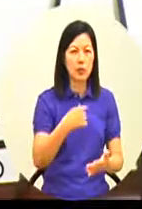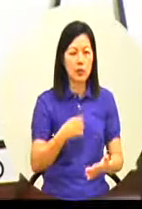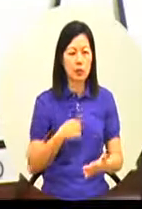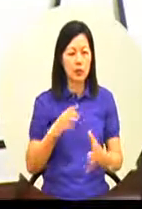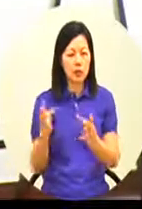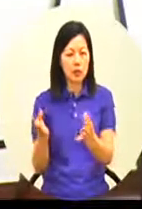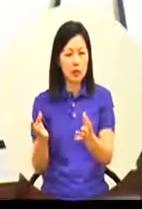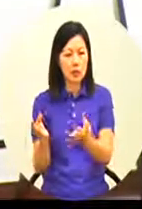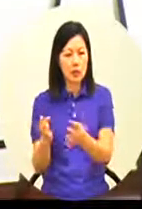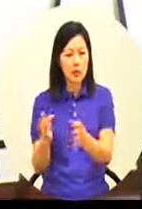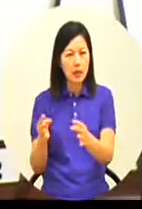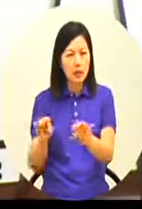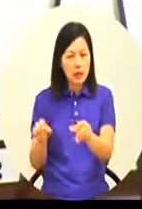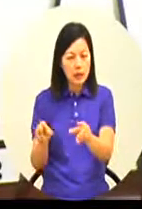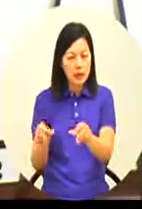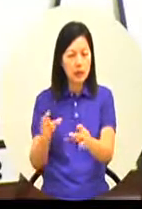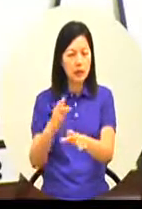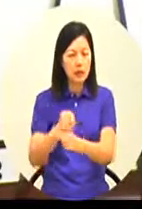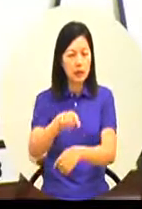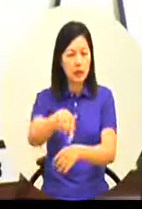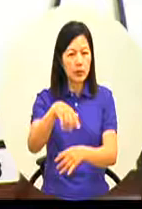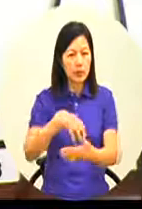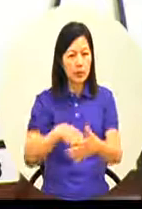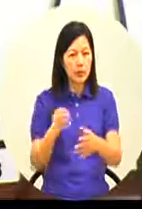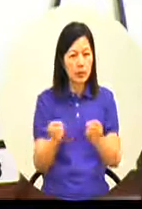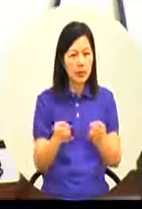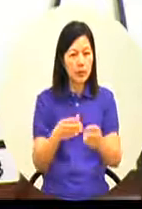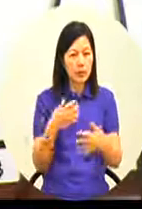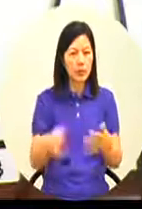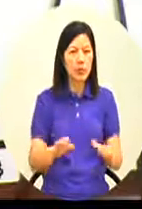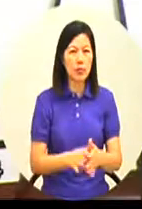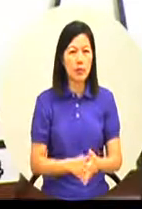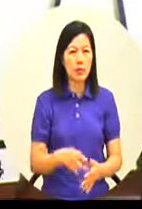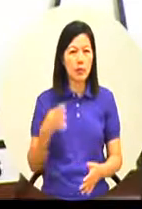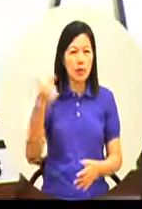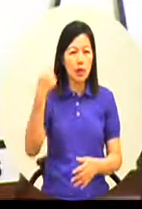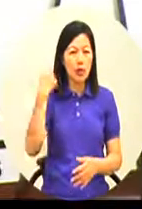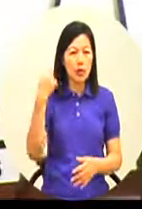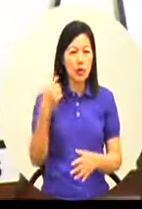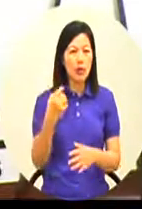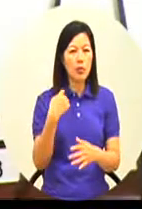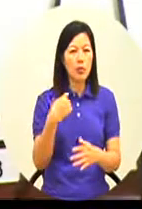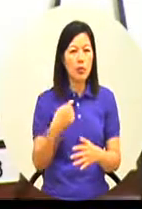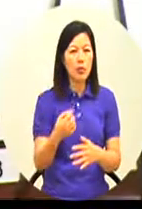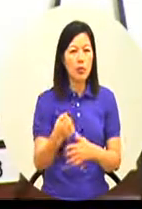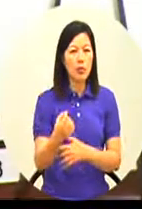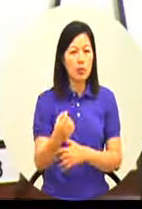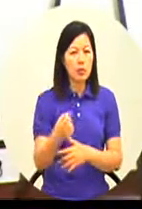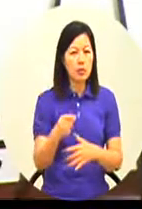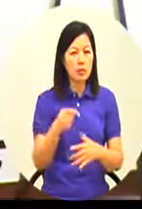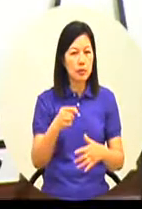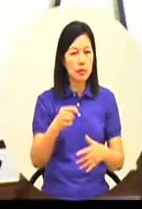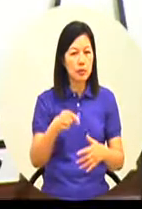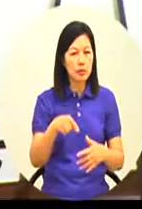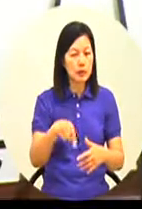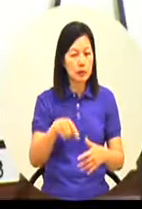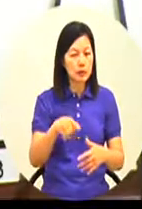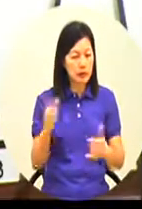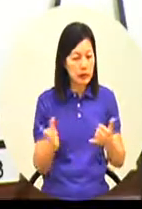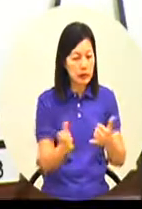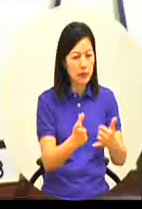讲这个后进公园就在我们捷运站旁边，这一次风灾受损